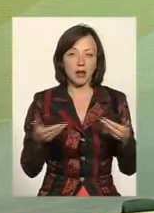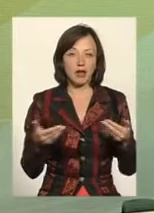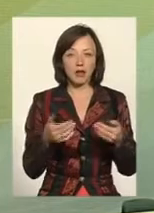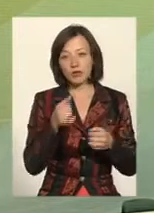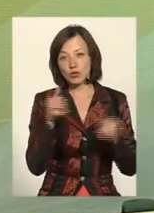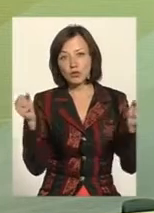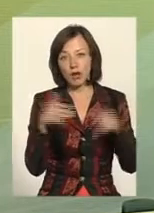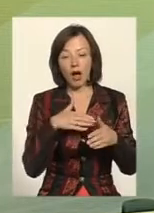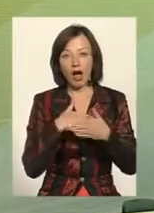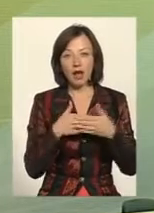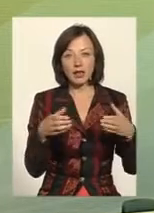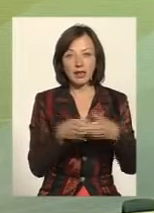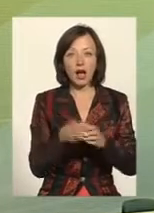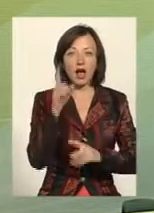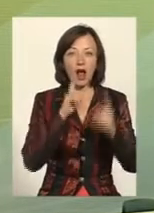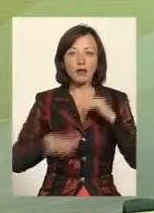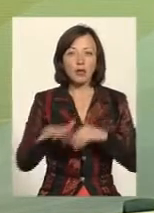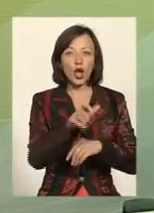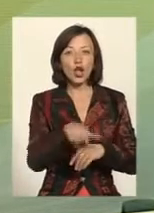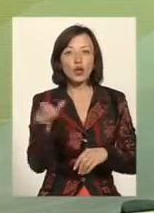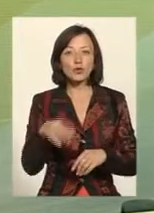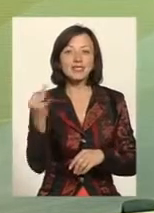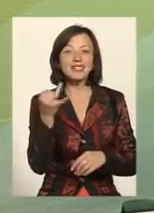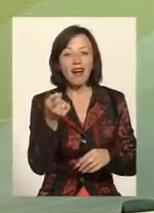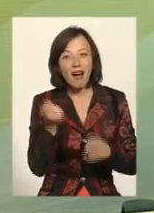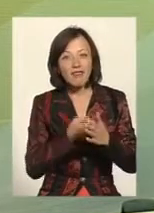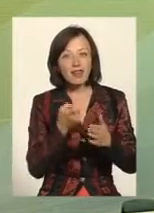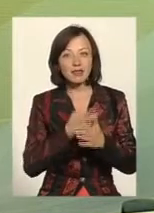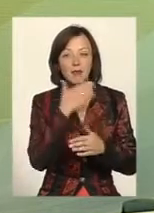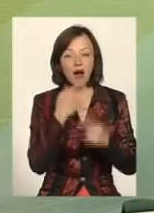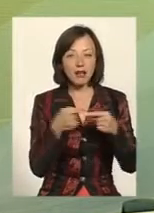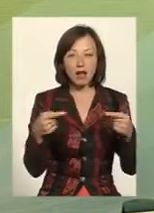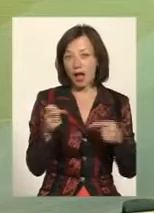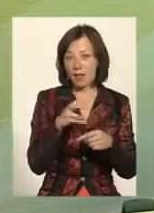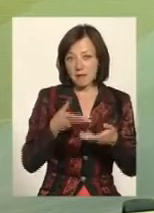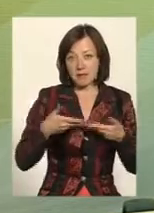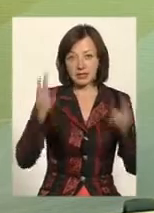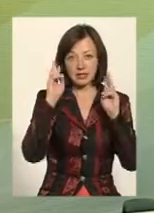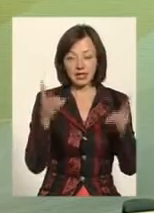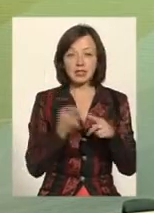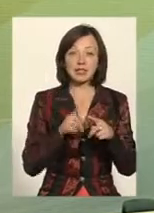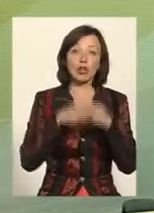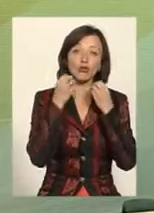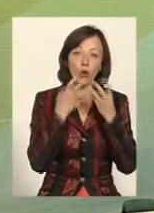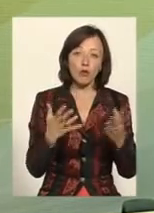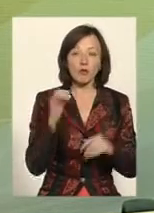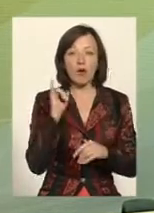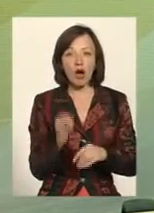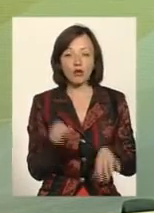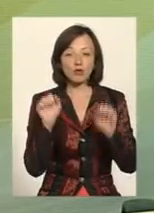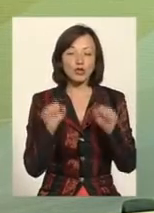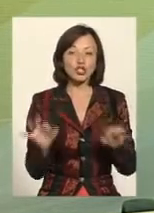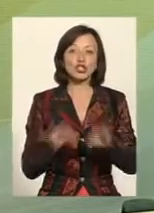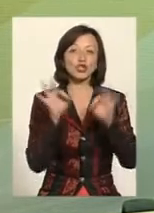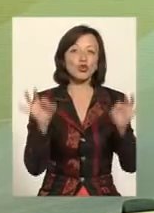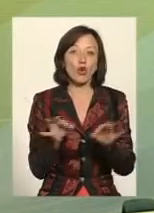було зібрати актив? Рада Майдану – це люди, які, в принципі, цікавляться багато чого речами. Але ми не знаємо, це добре робиться, погано робиться, може нічого